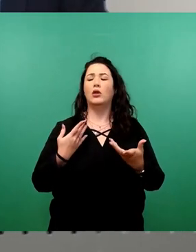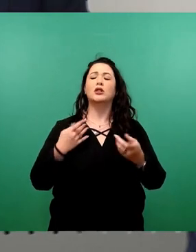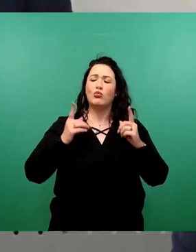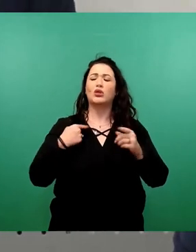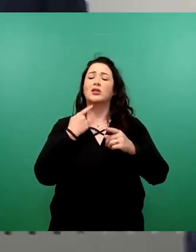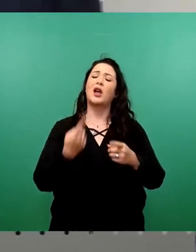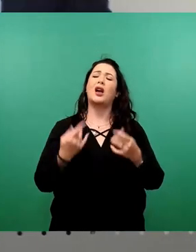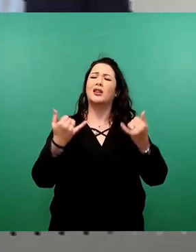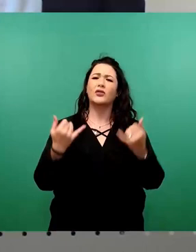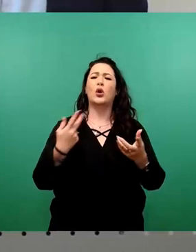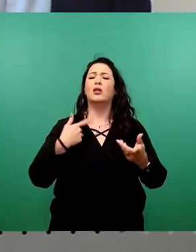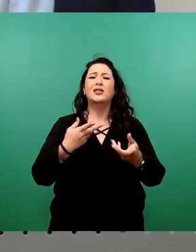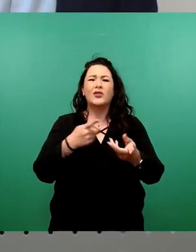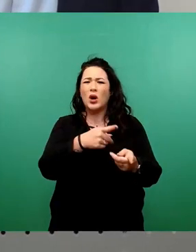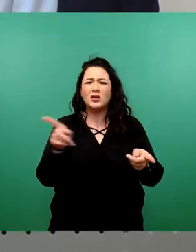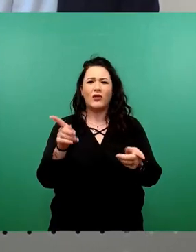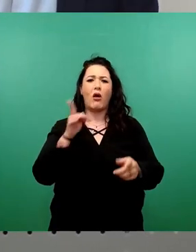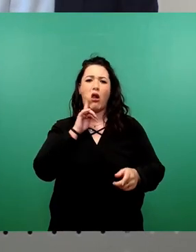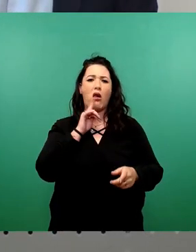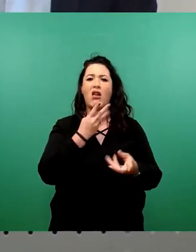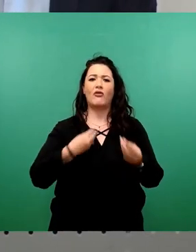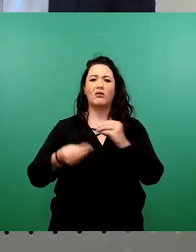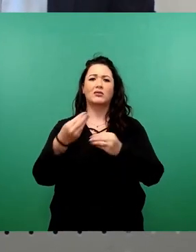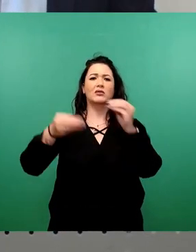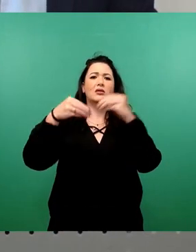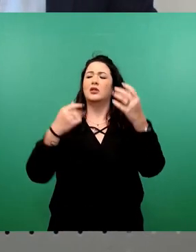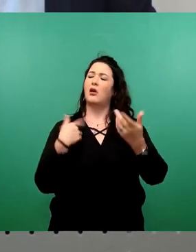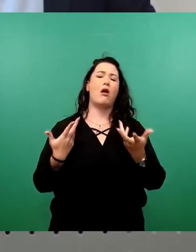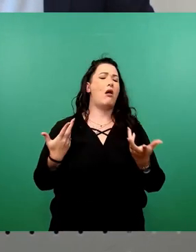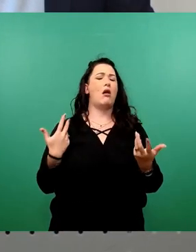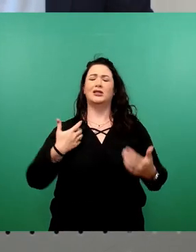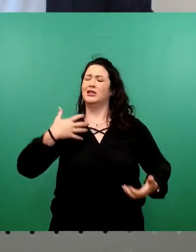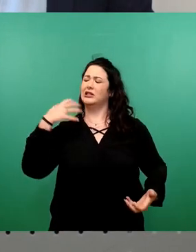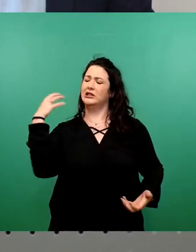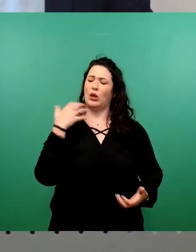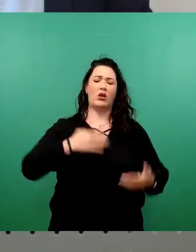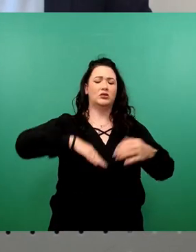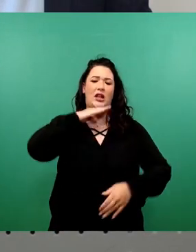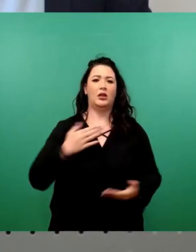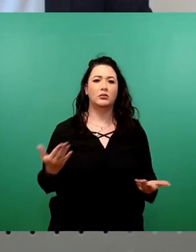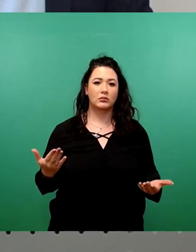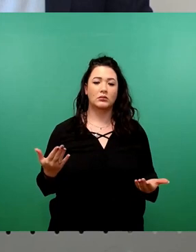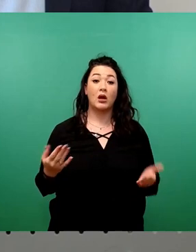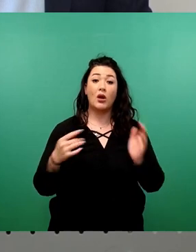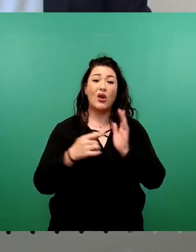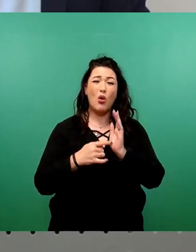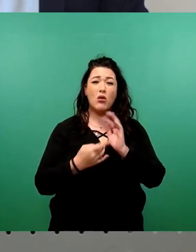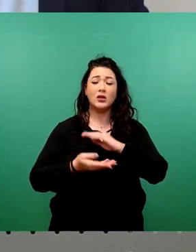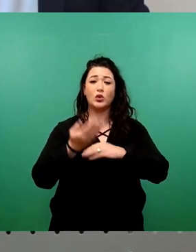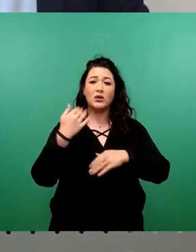Zutiefst anstinkt, die hier in diesem Rat vorherrscht, weil es ging um